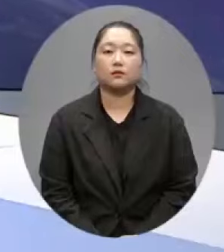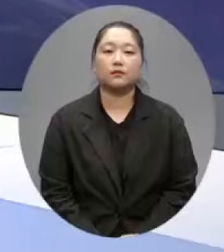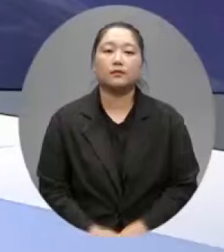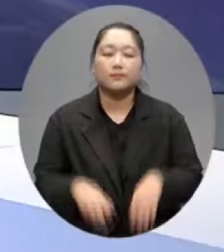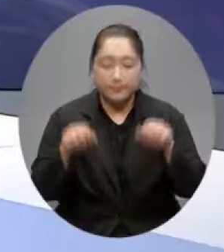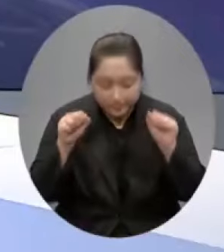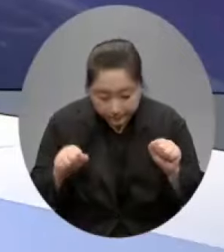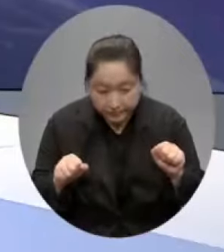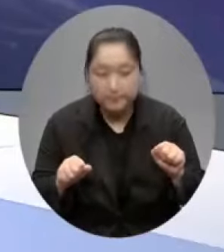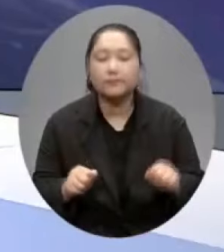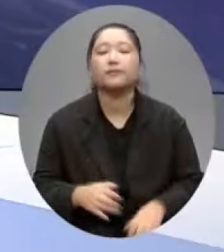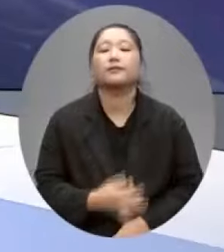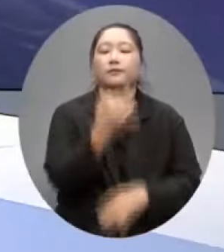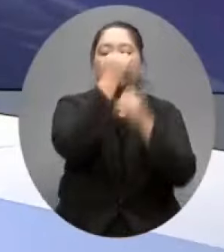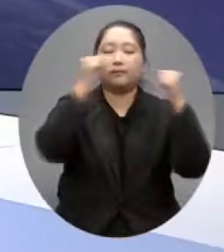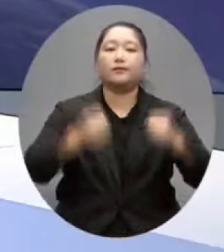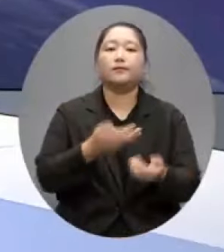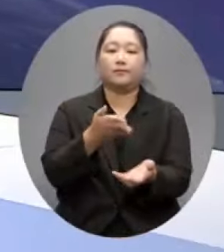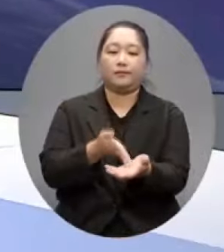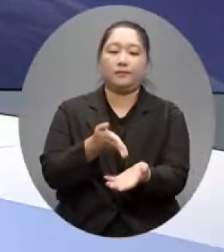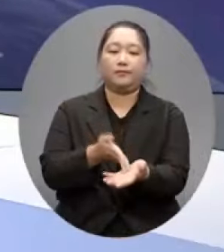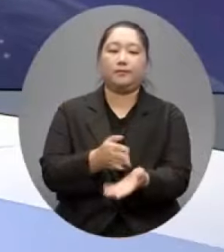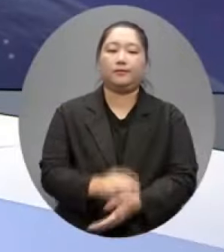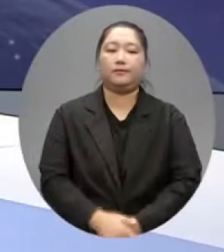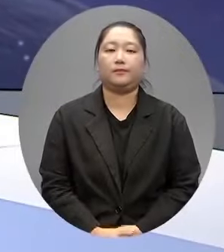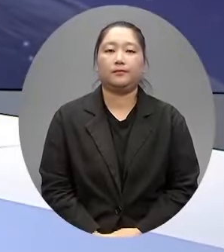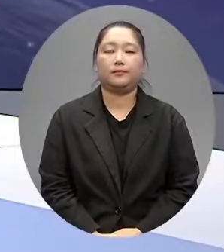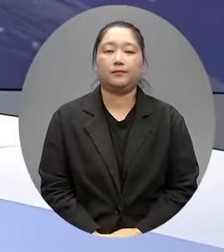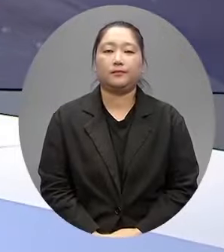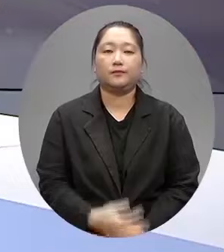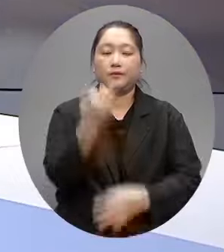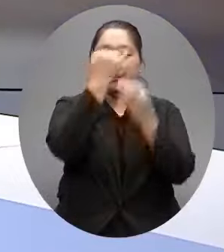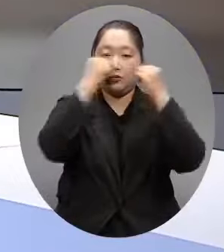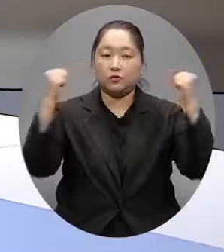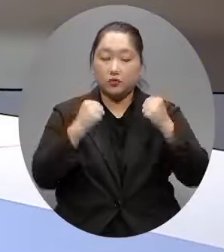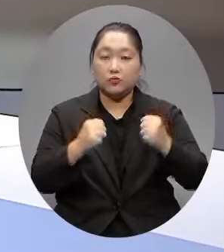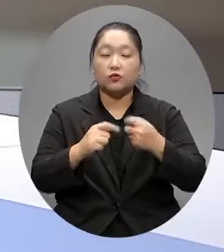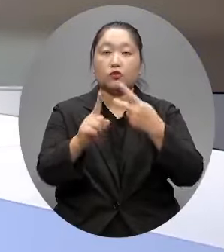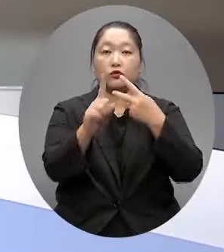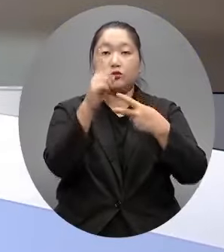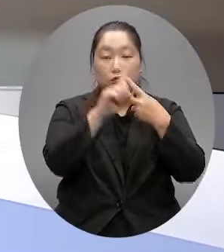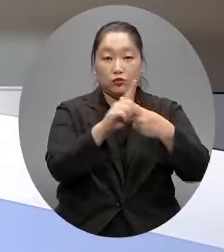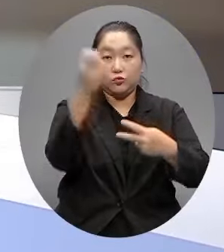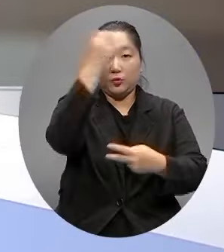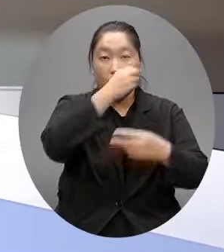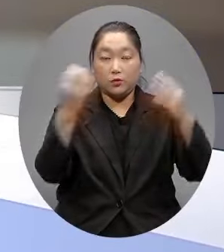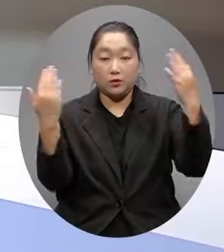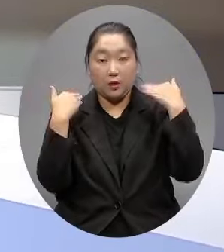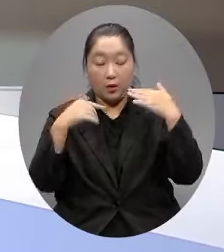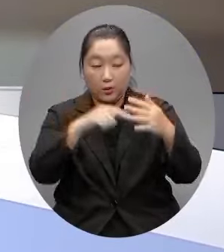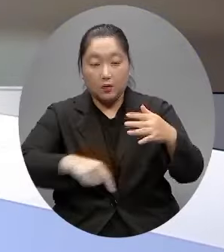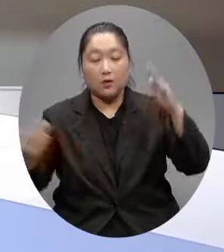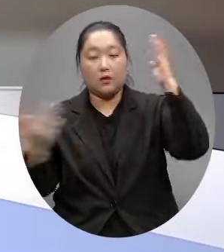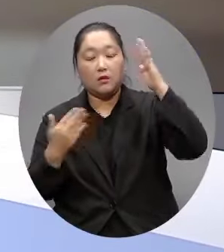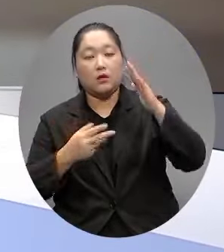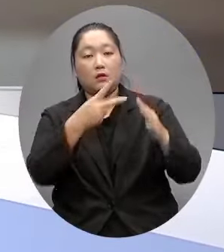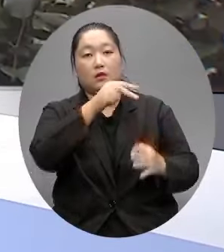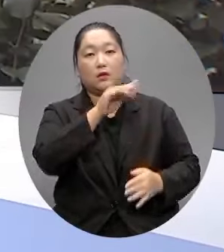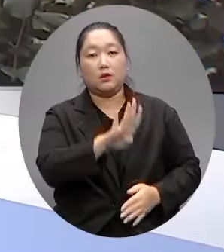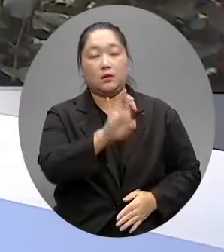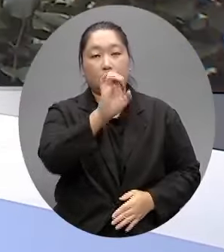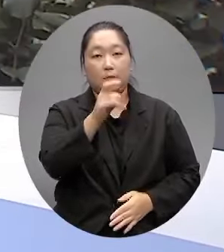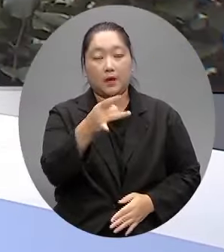여러분 안녕하십니까? 계속해서 뉴스데스크 충북 소식입니다. 충북의 중고등학교에서도 학생들이 딥페이크 음란물을